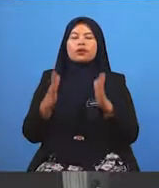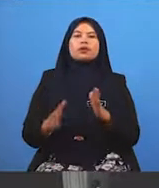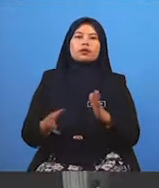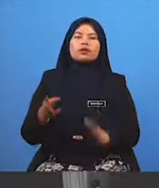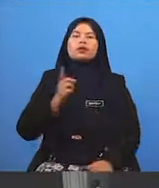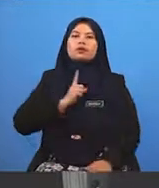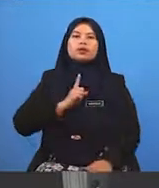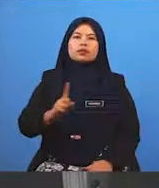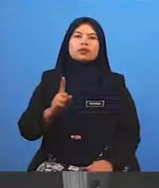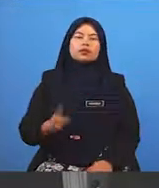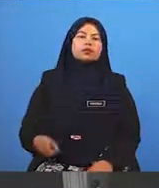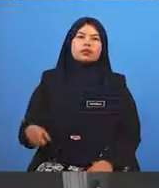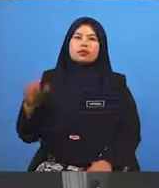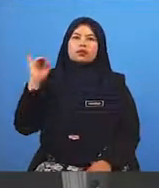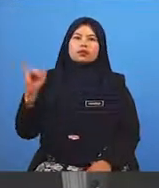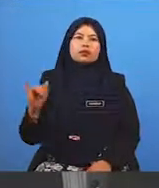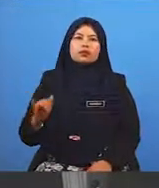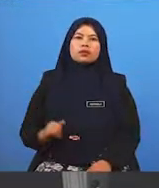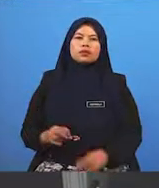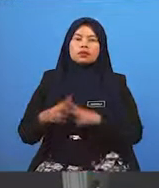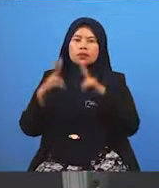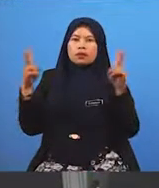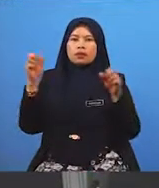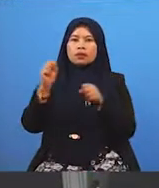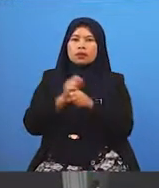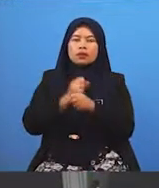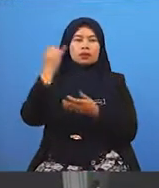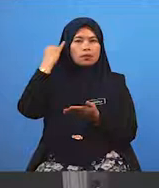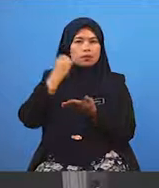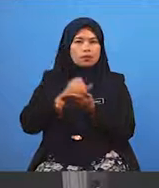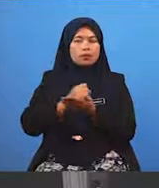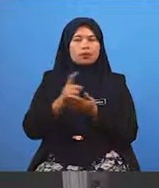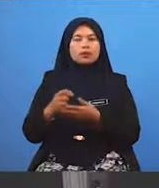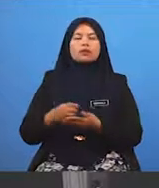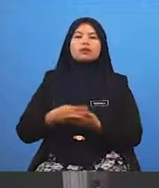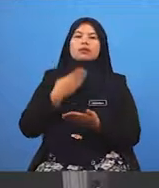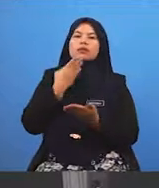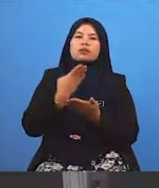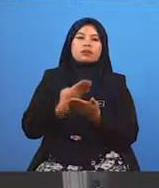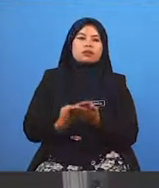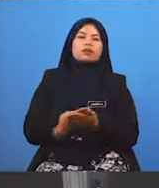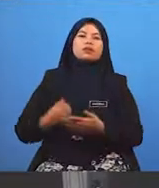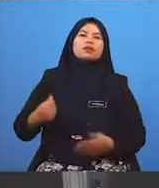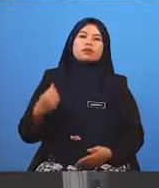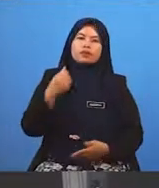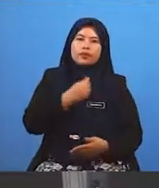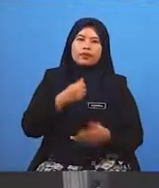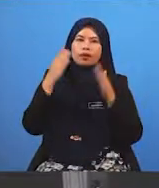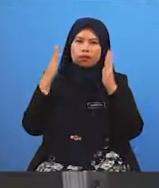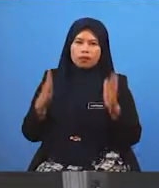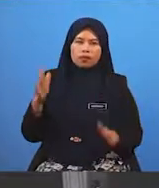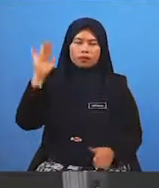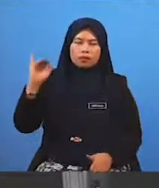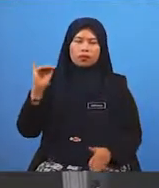Orang mukmin yang paling sempurna imannya ialah orang yang paling baik akhlaknya. Orang yang terbaik